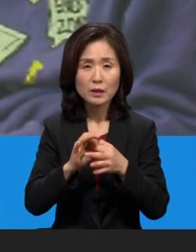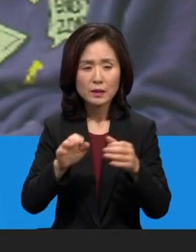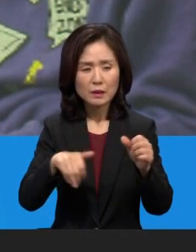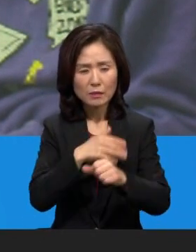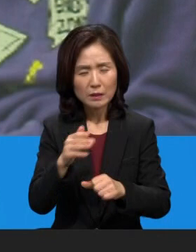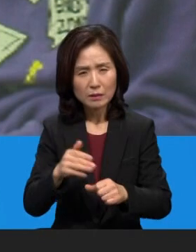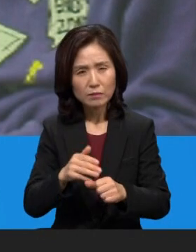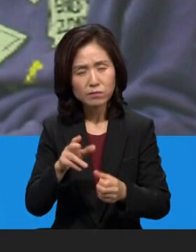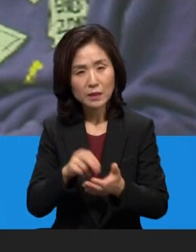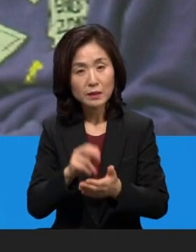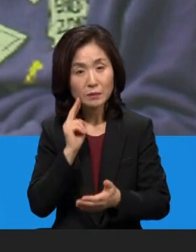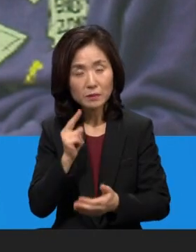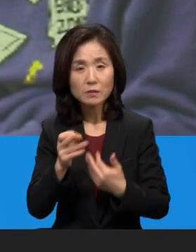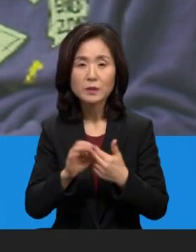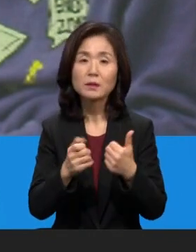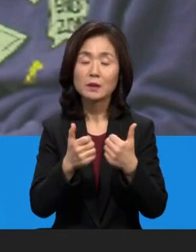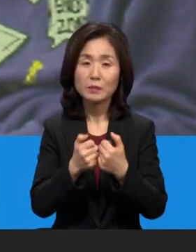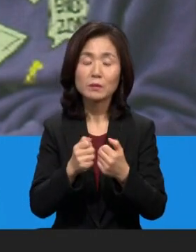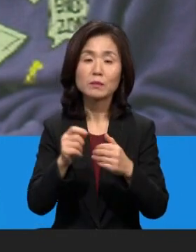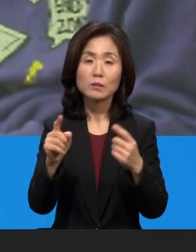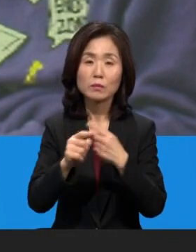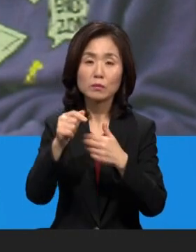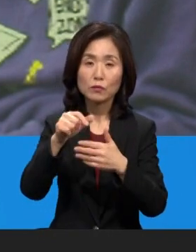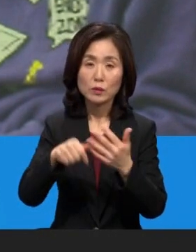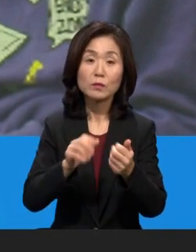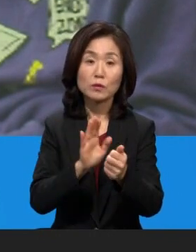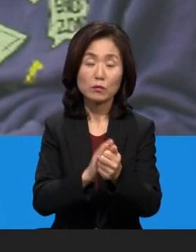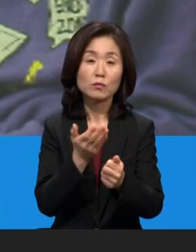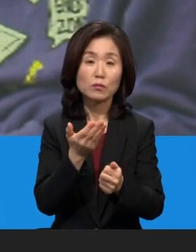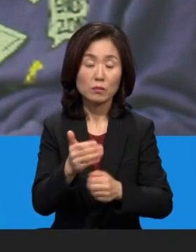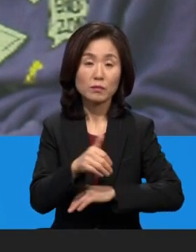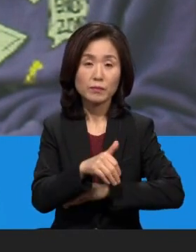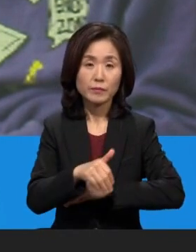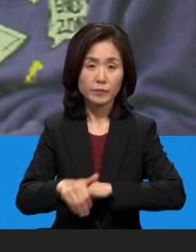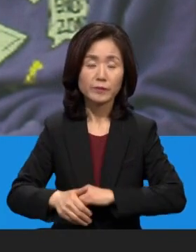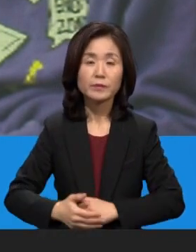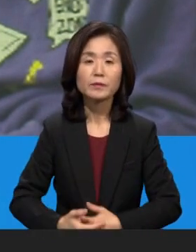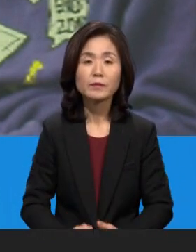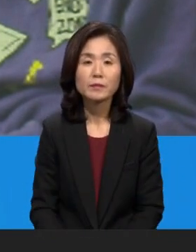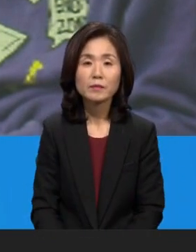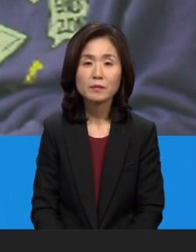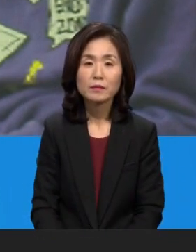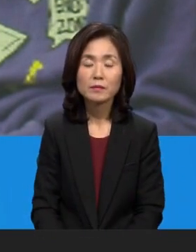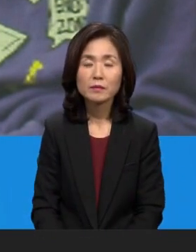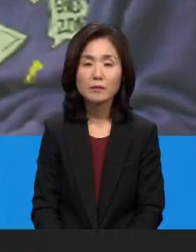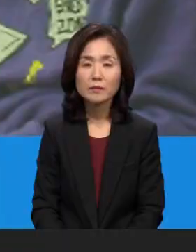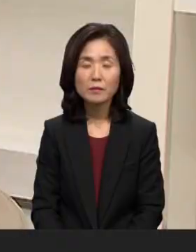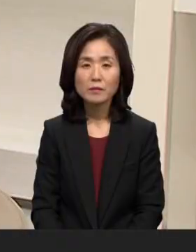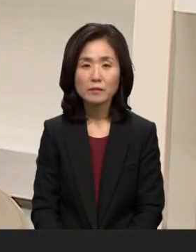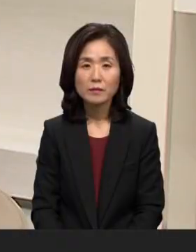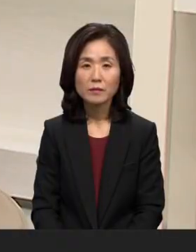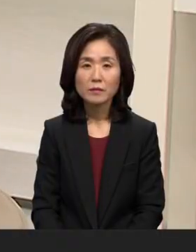심각하면 상담과 치료 프로그램을 지원하기로 했습니다 보도에서 진 속해 자입니다